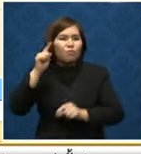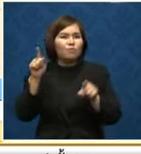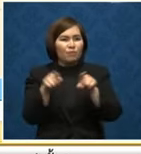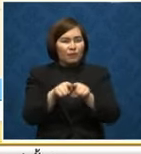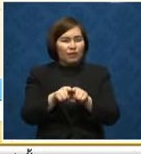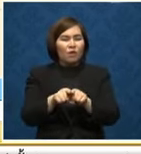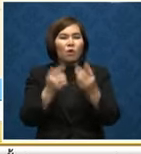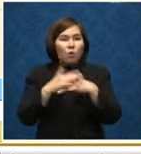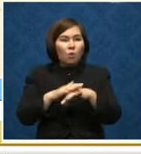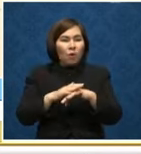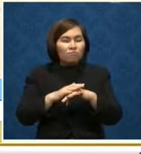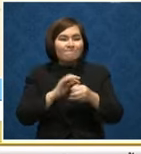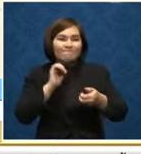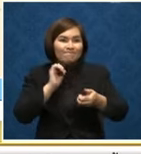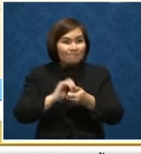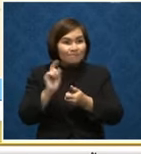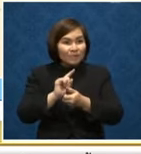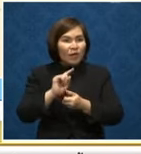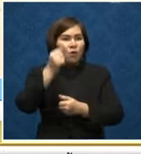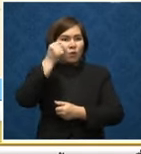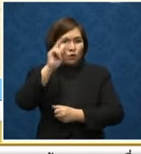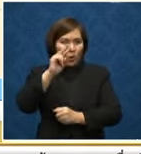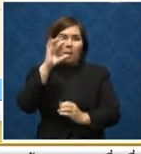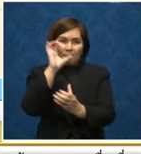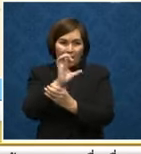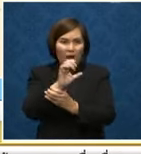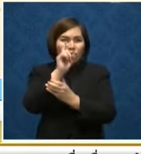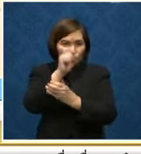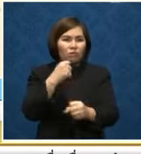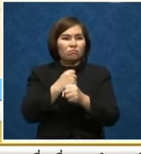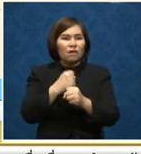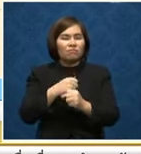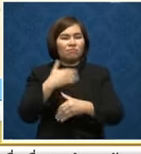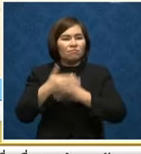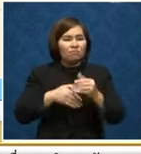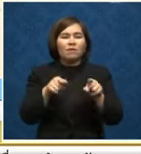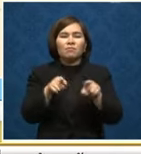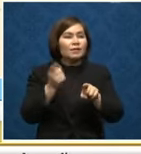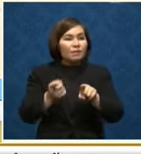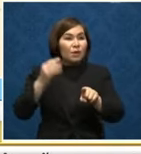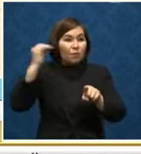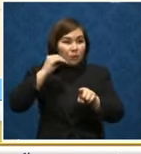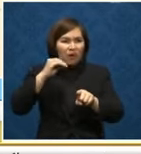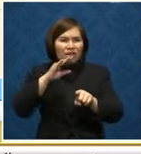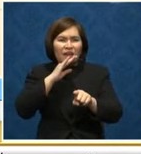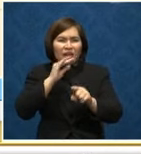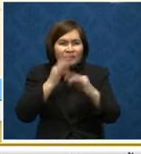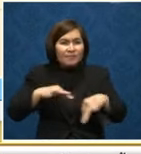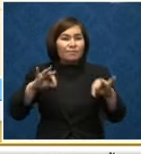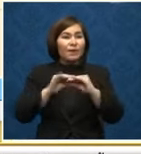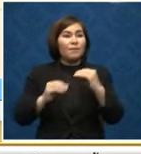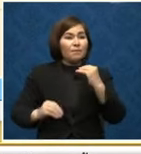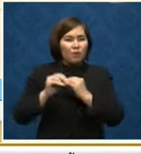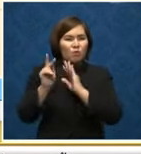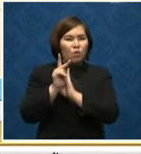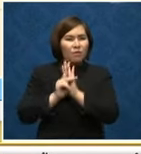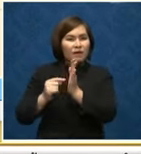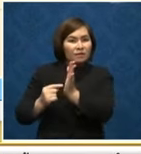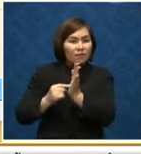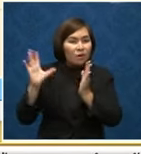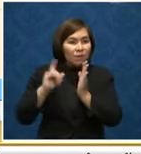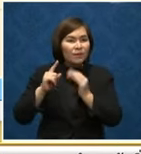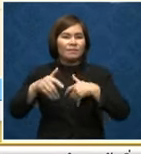ญญาร่วมกันว่า2วันนั้นคือไฟบังคับคือสิ่งที่เราจะเดินหน้าแต่ขอเป็นพันธสัญญาร่วมกันว่าเมื่อใดที่มีกฎหมายของพี่น้องประ